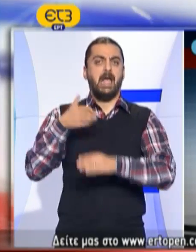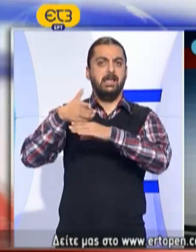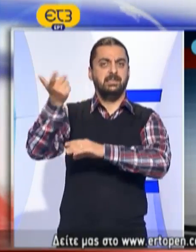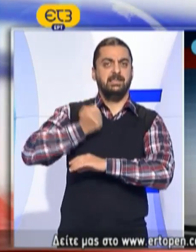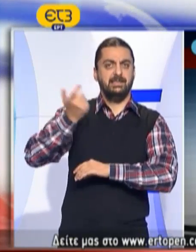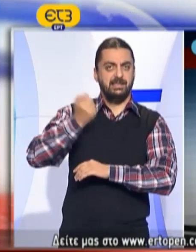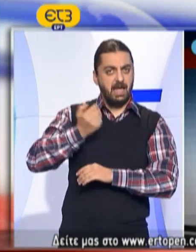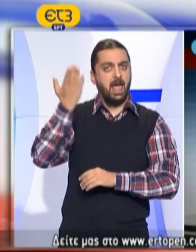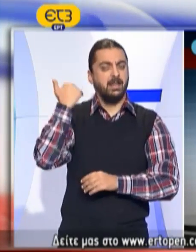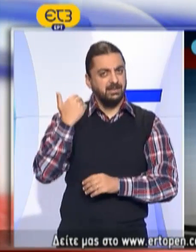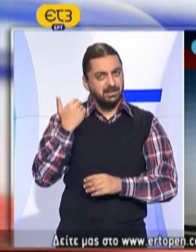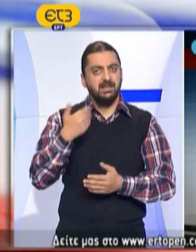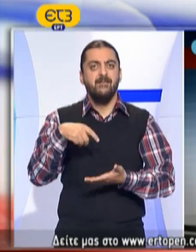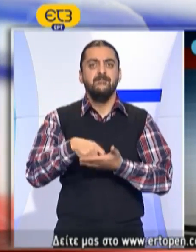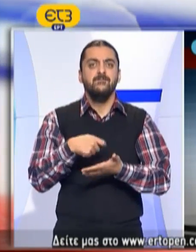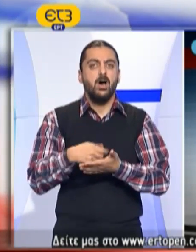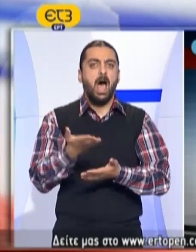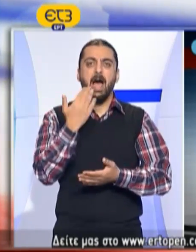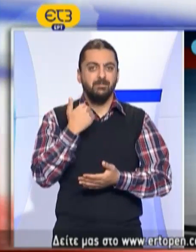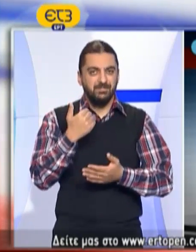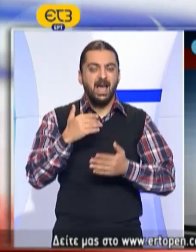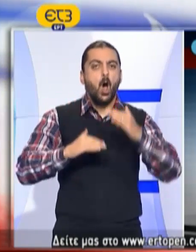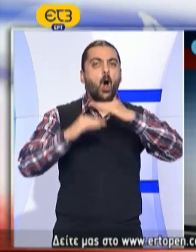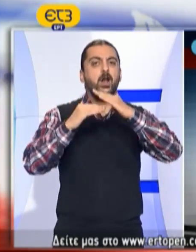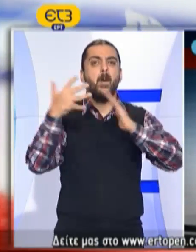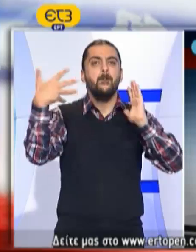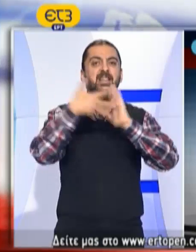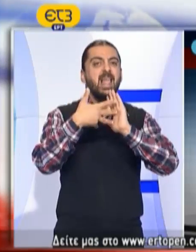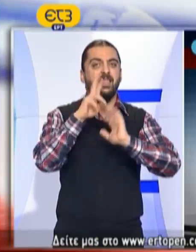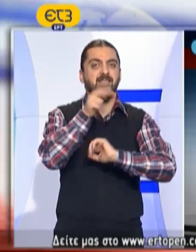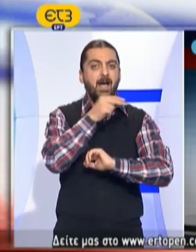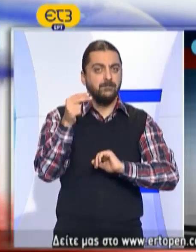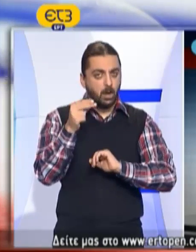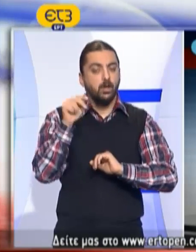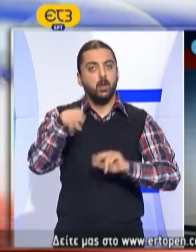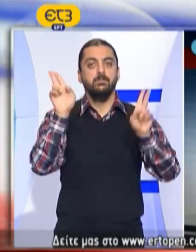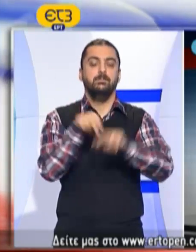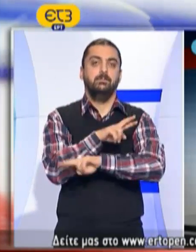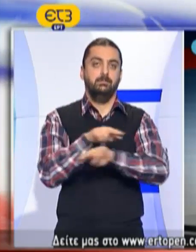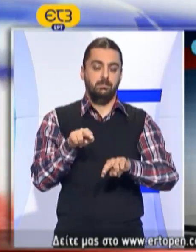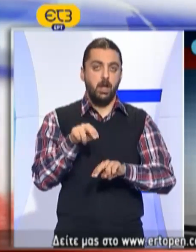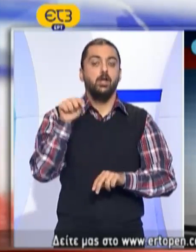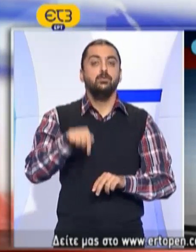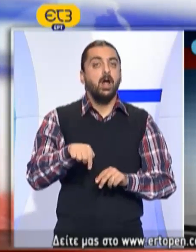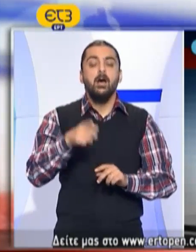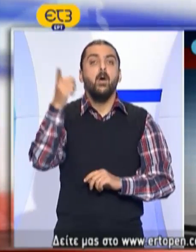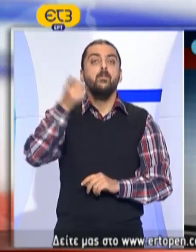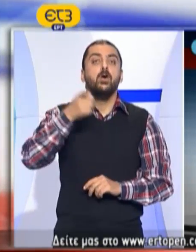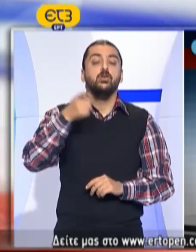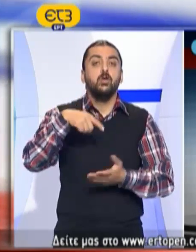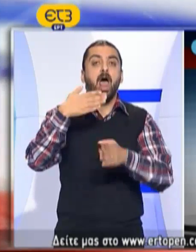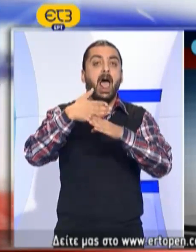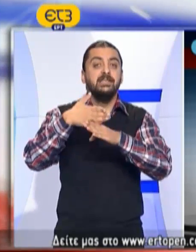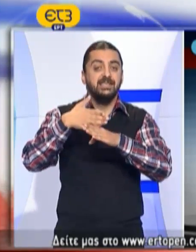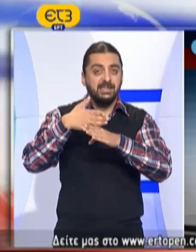χθες αφορολόγητο των 5.000 ευρώ. Γιατί το εισόδημα από ενίκεια φορολογείται πλέον με συντελεστή 10% για τα